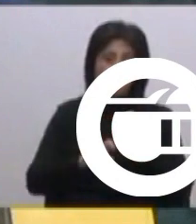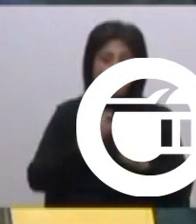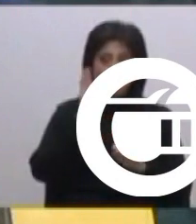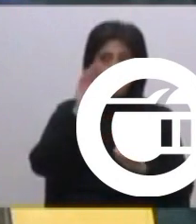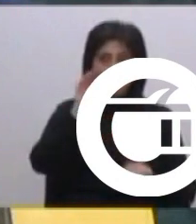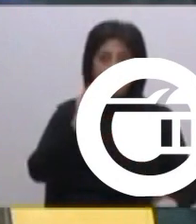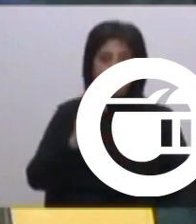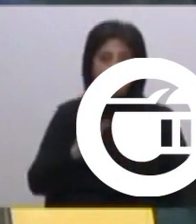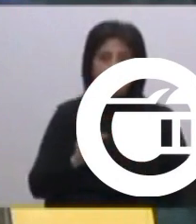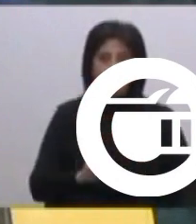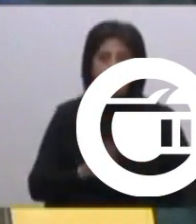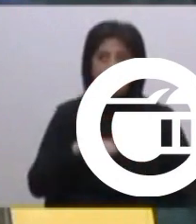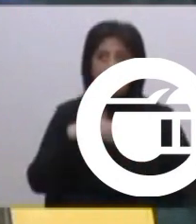იქნება